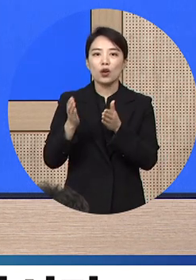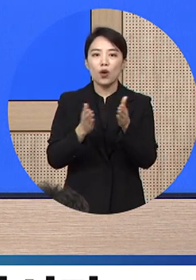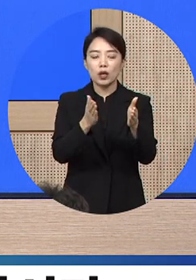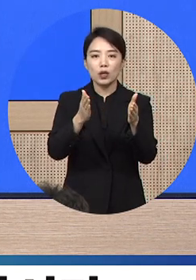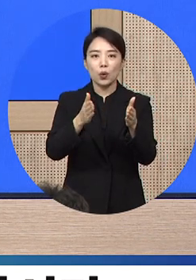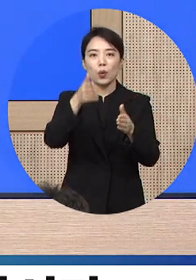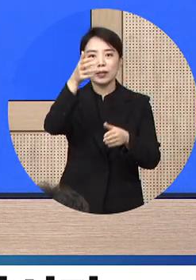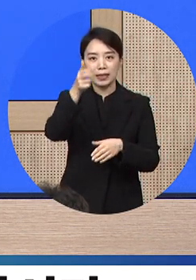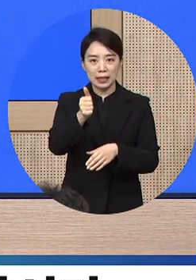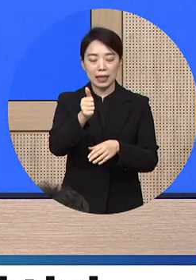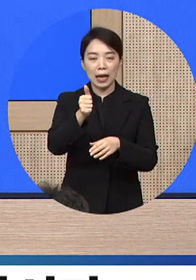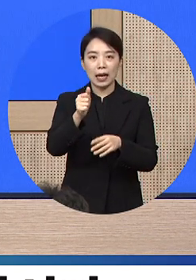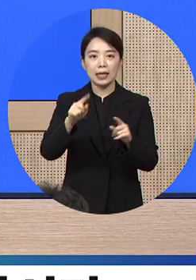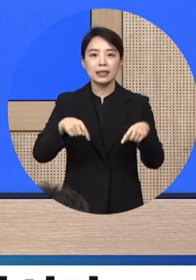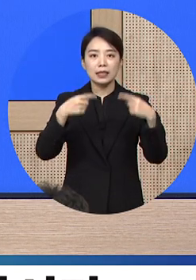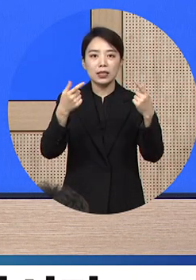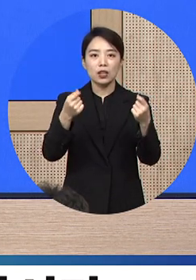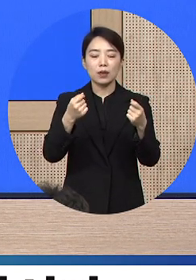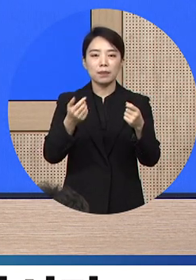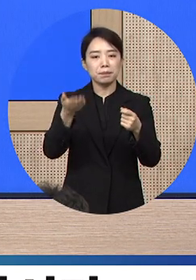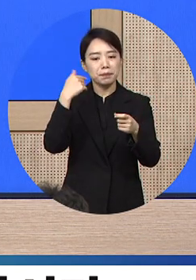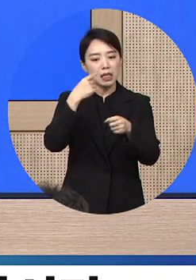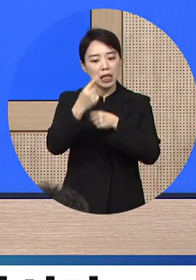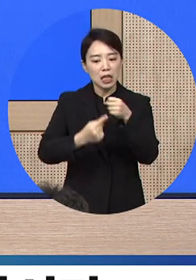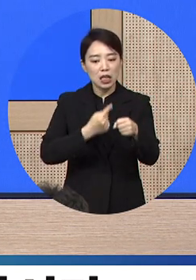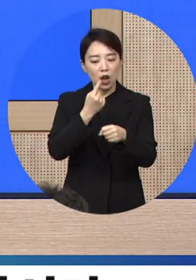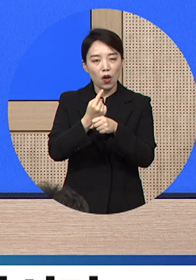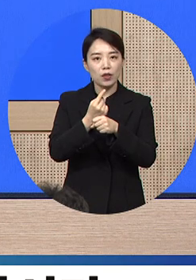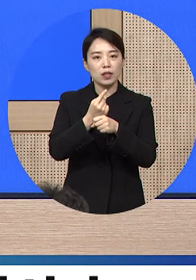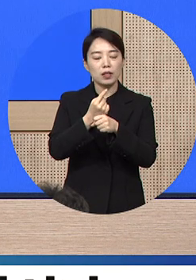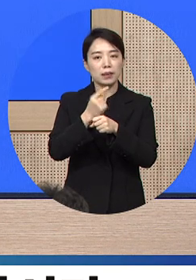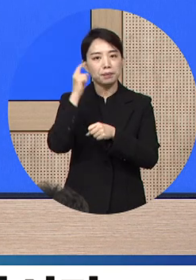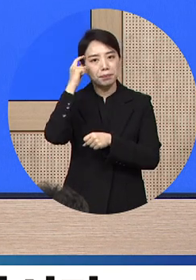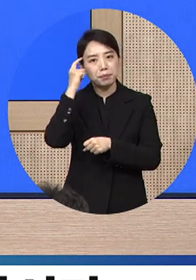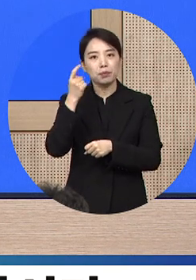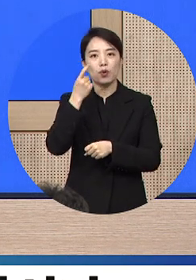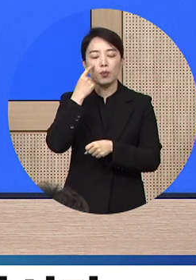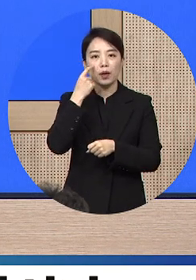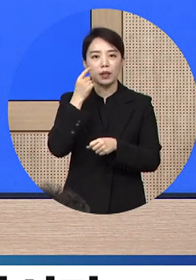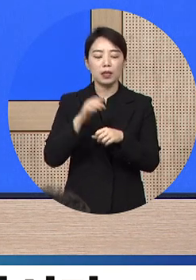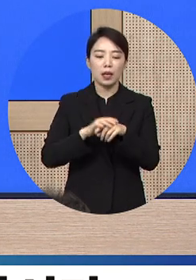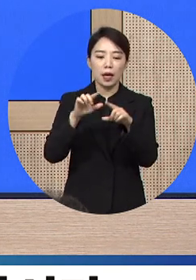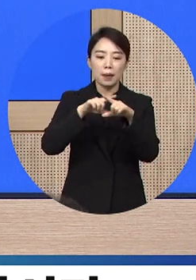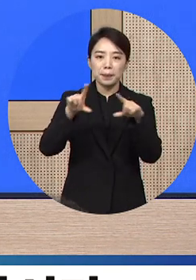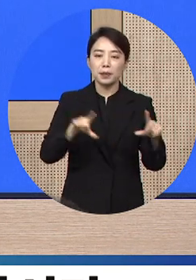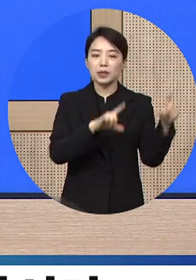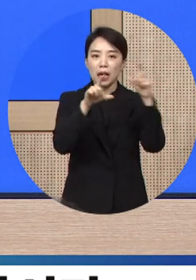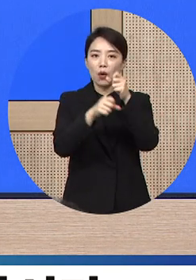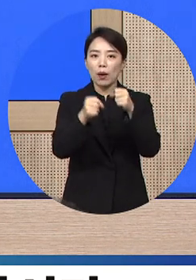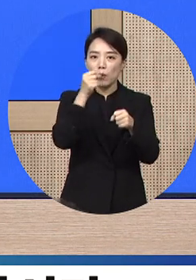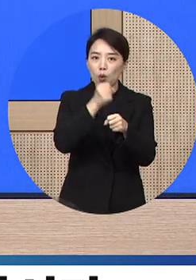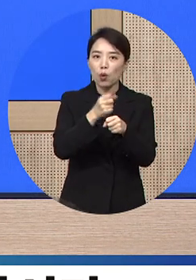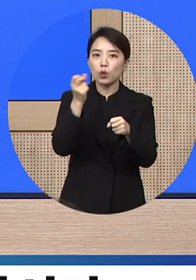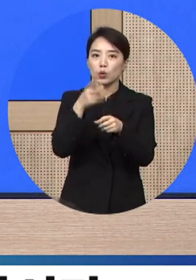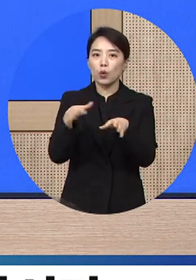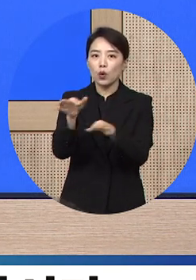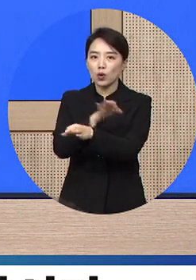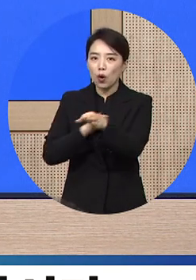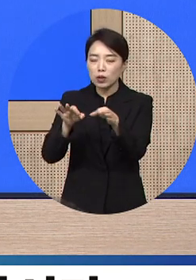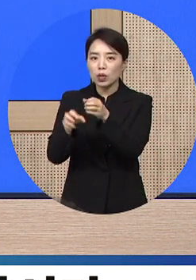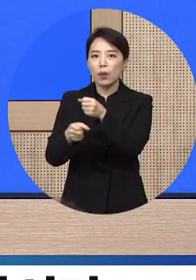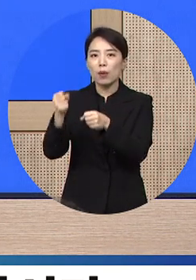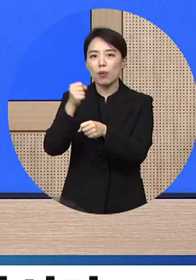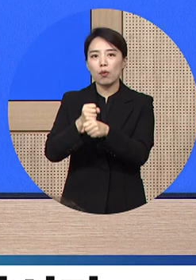1년을 되돌아보면서 민생 회복을 위해서 또 경제 회복을 위해서 정말 안타까운 심정으로